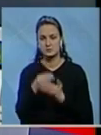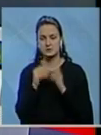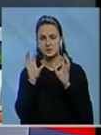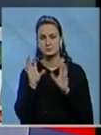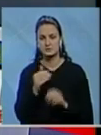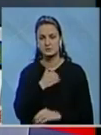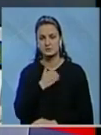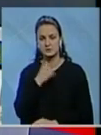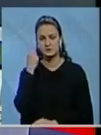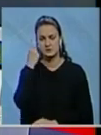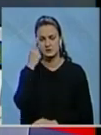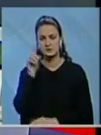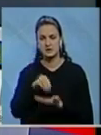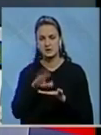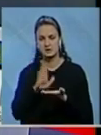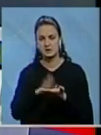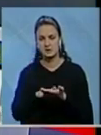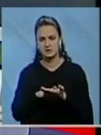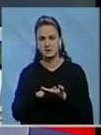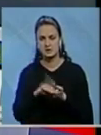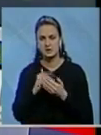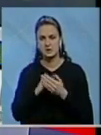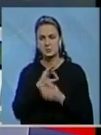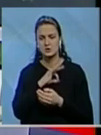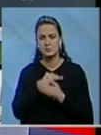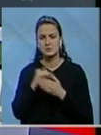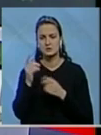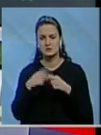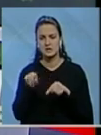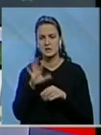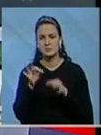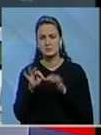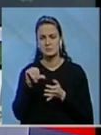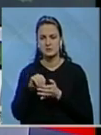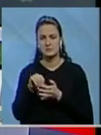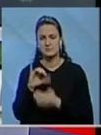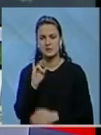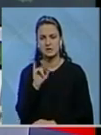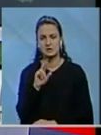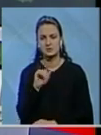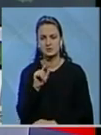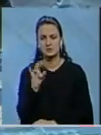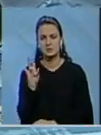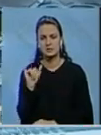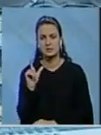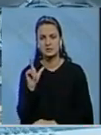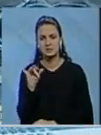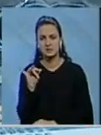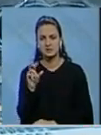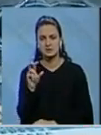საკანონმდებლო ინიციატივა დაარეგისტრირეს პარლამენტში იუსტიციის უმაღლესი საბჭოს არამოსამართლე წევრებმა ანადოლიძემ და ნაზი